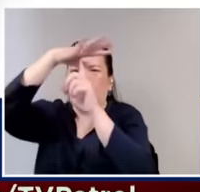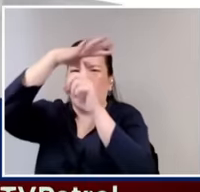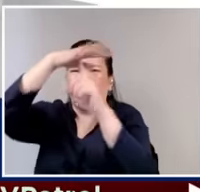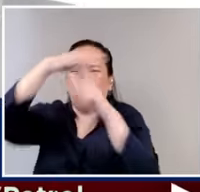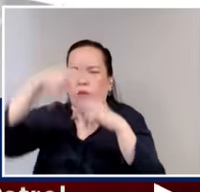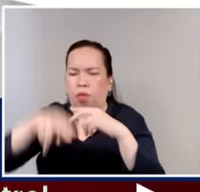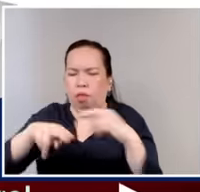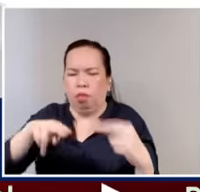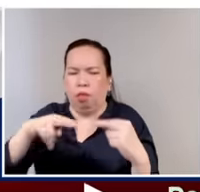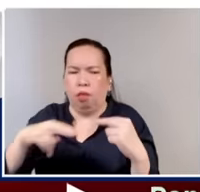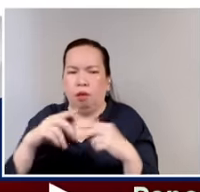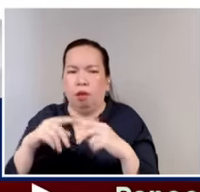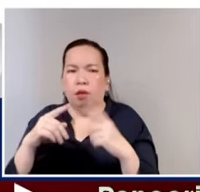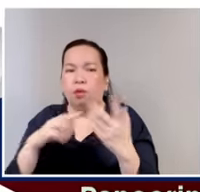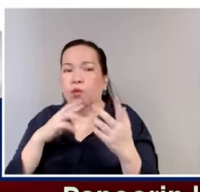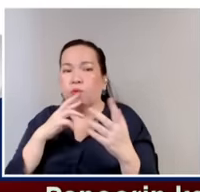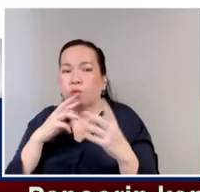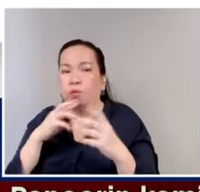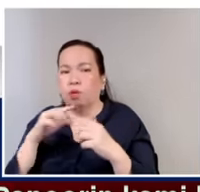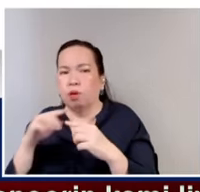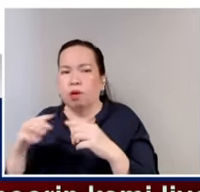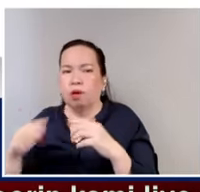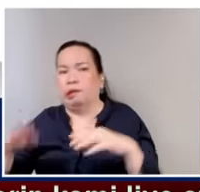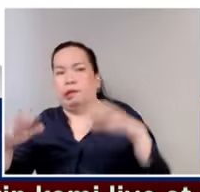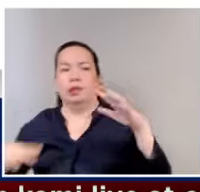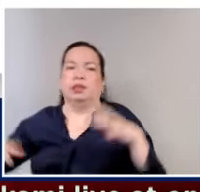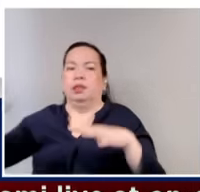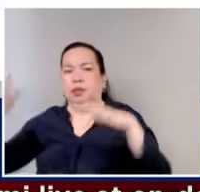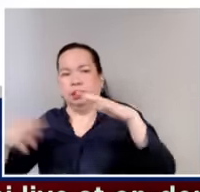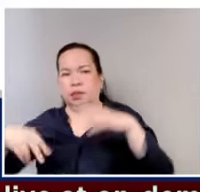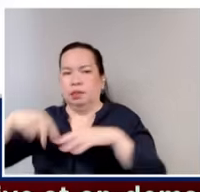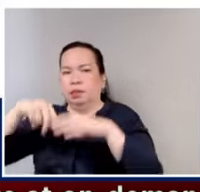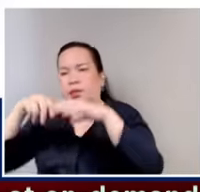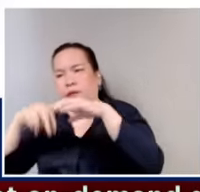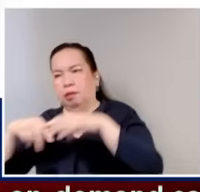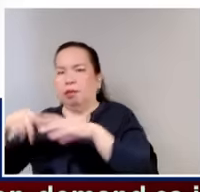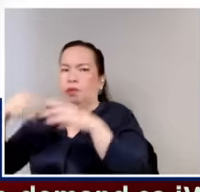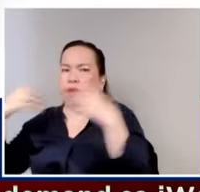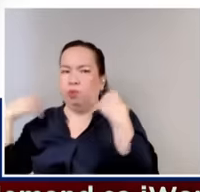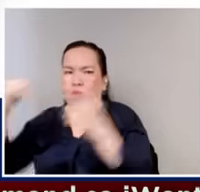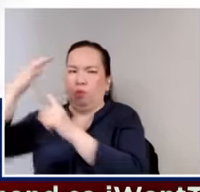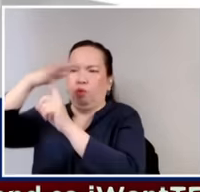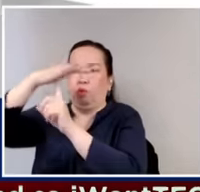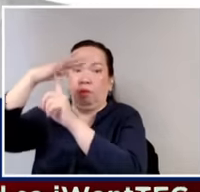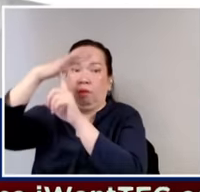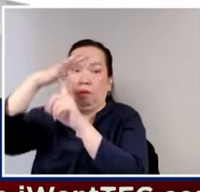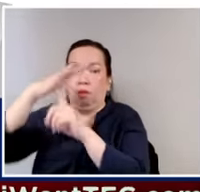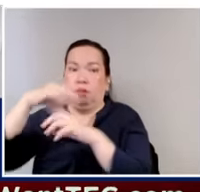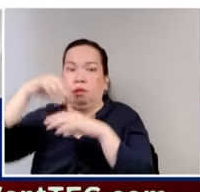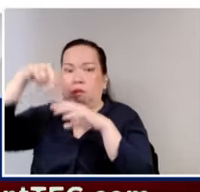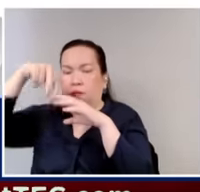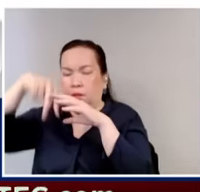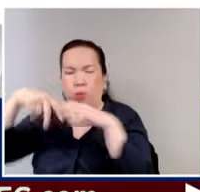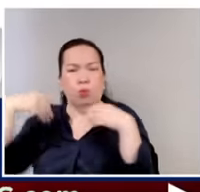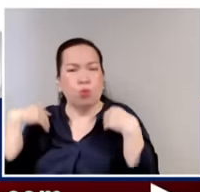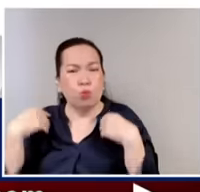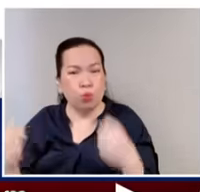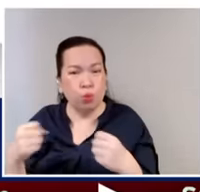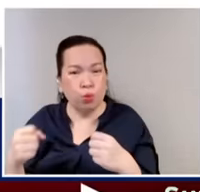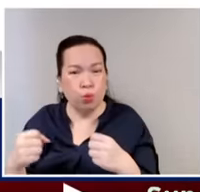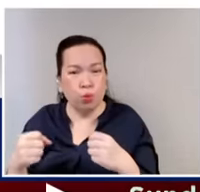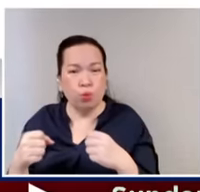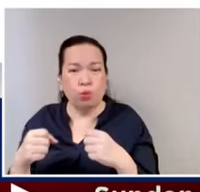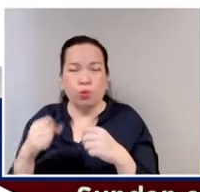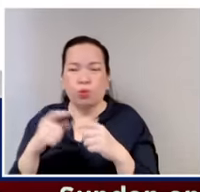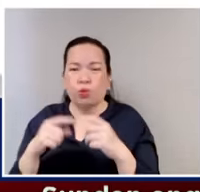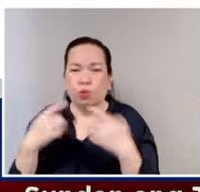Tapos yung nasa tubig naman, yun nga, medyo they're kind of drowning na. Medyo na lulunod na sila sa lakas nung alon. Nagsama yung lakas